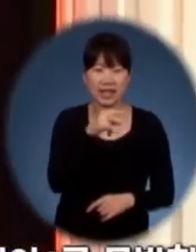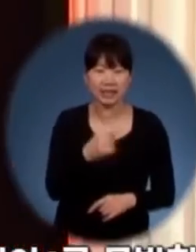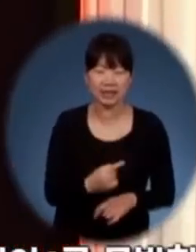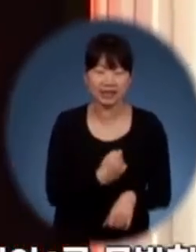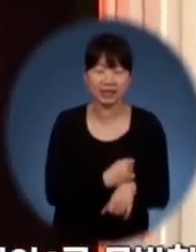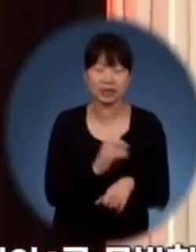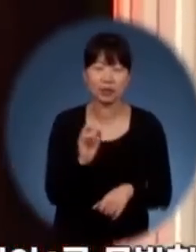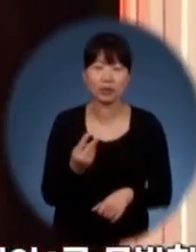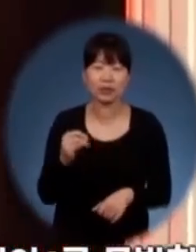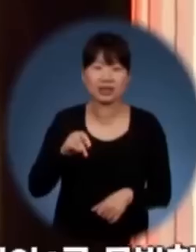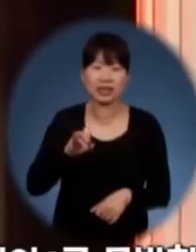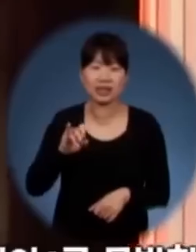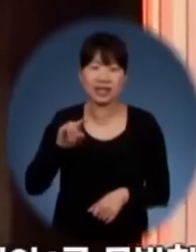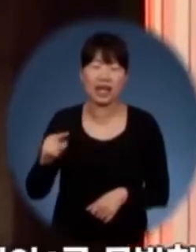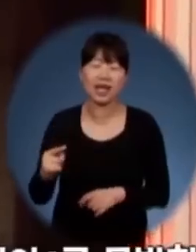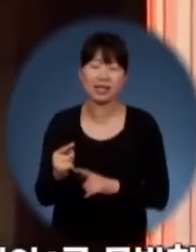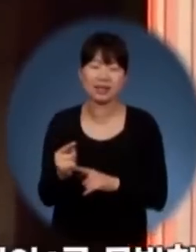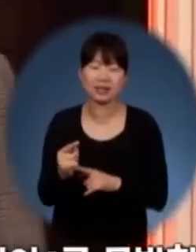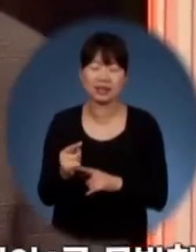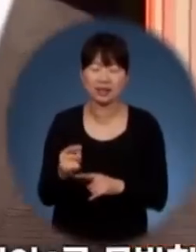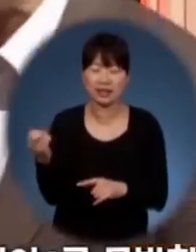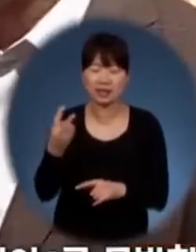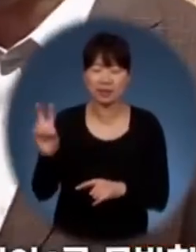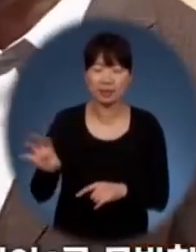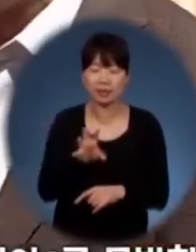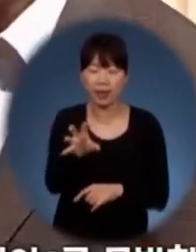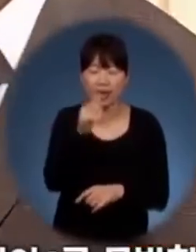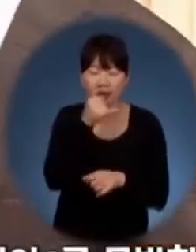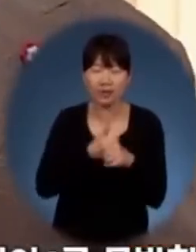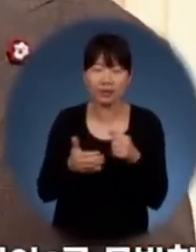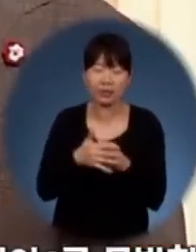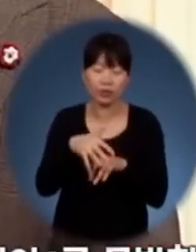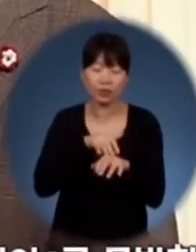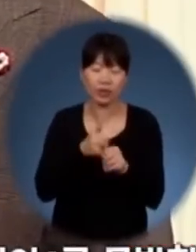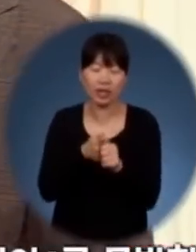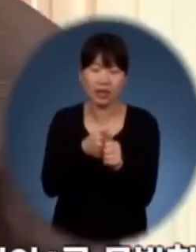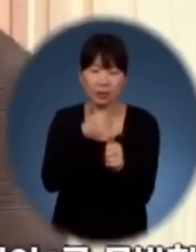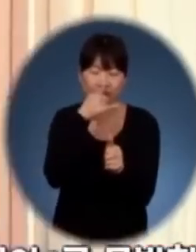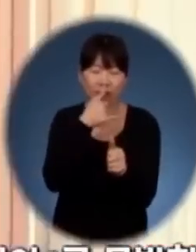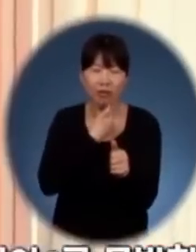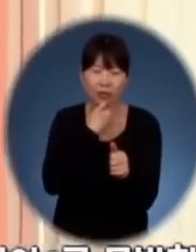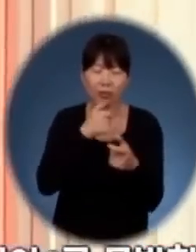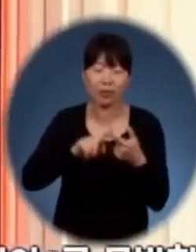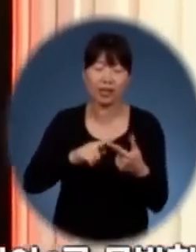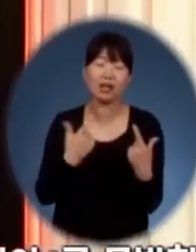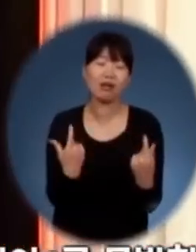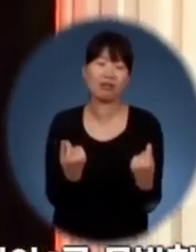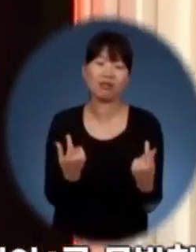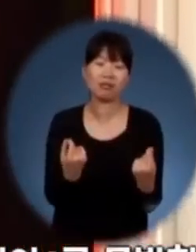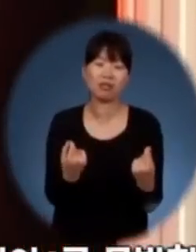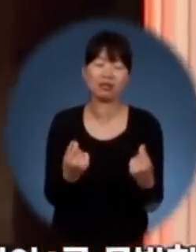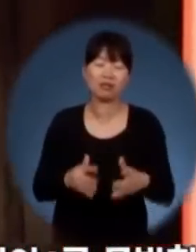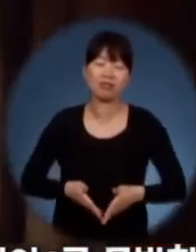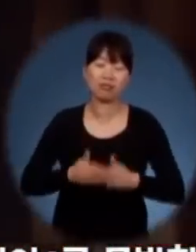오디세이아 패러디해서 그 구조를 따라가면서 로마는 이렇게